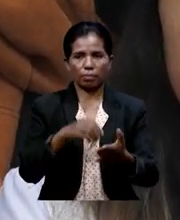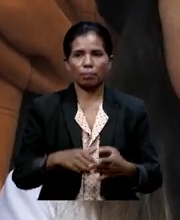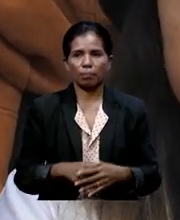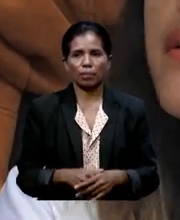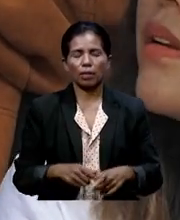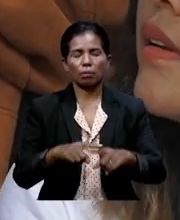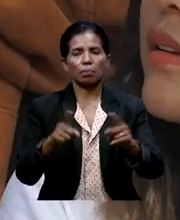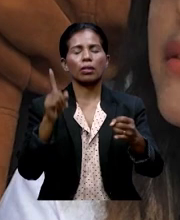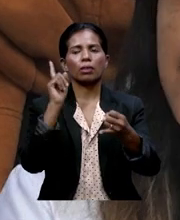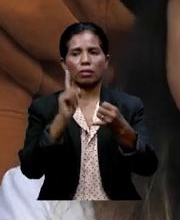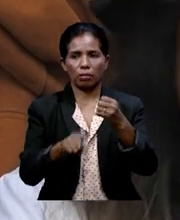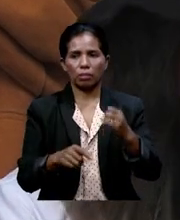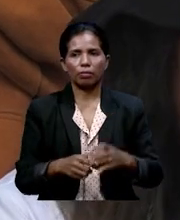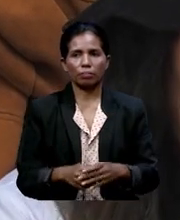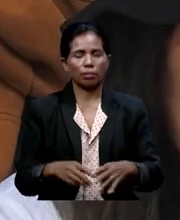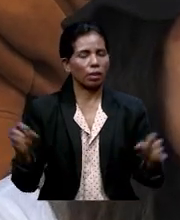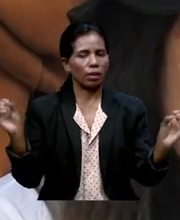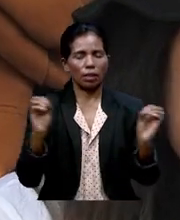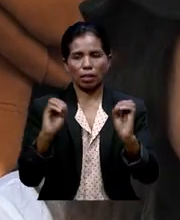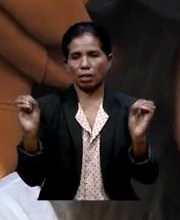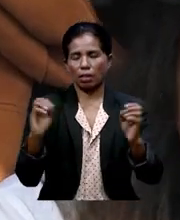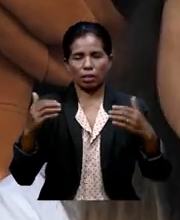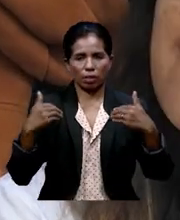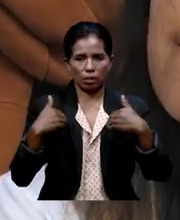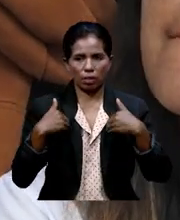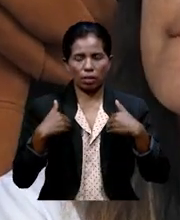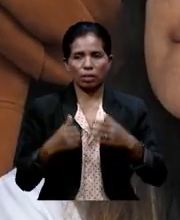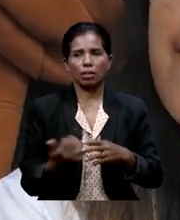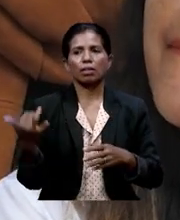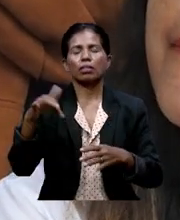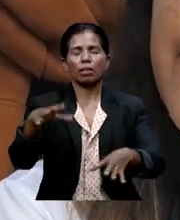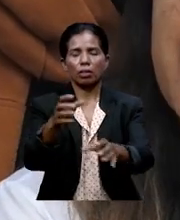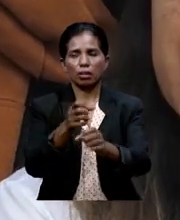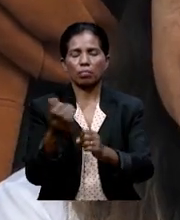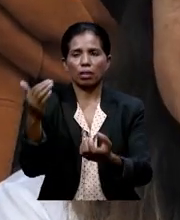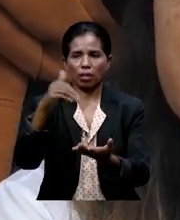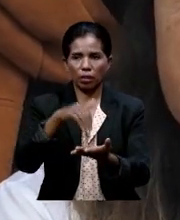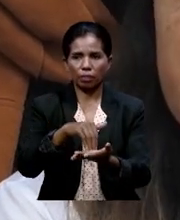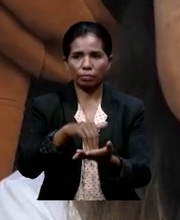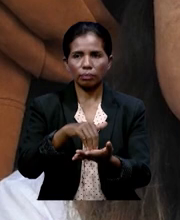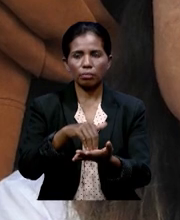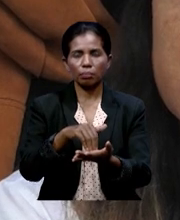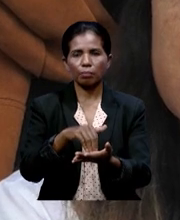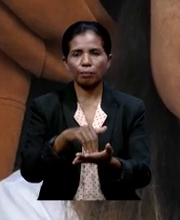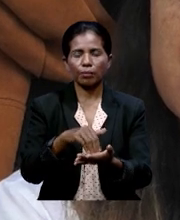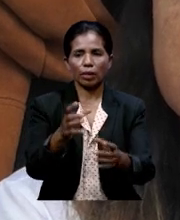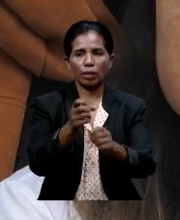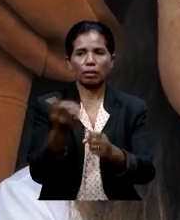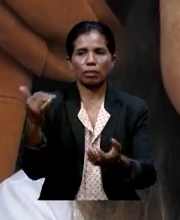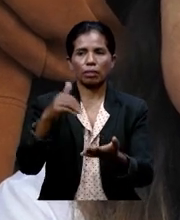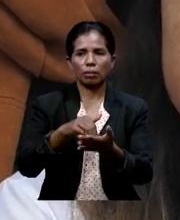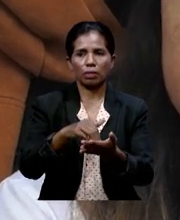Mai be to ikus la iha. To ikus sira simu fila fale. Sira simu fila fale